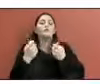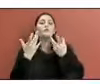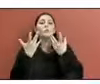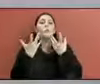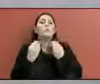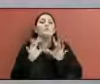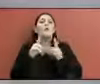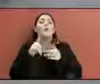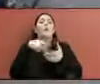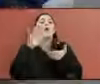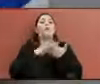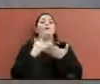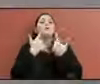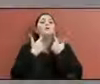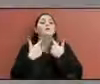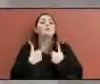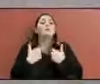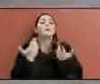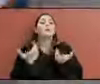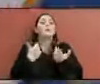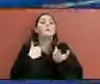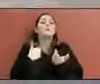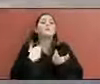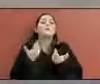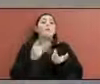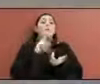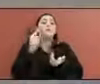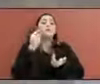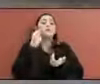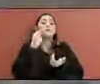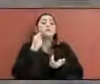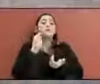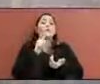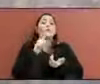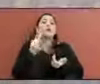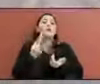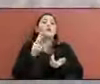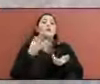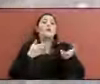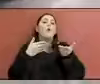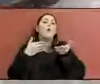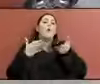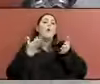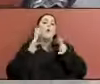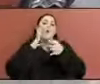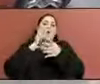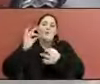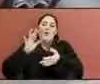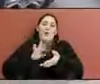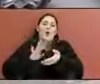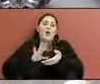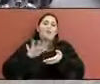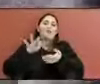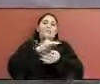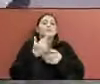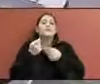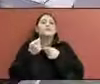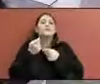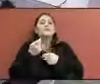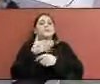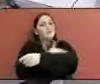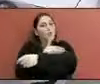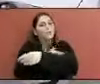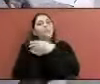şunu söylediler. Dediler ki biz 10 kişiye, 12 öğrencimize hizmet veriyoruz ama arkada kalan